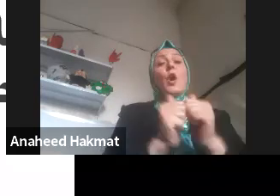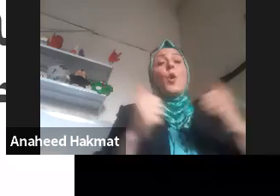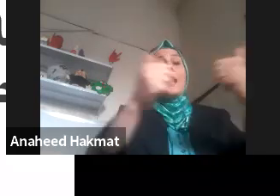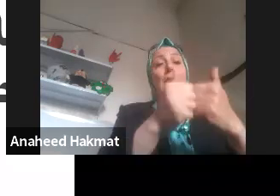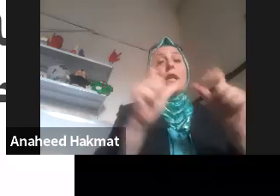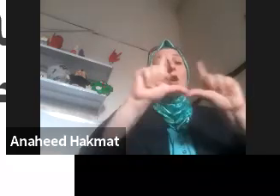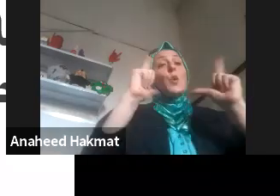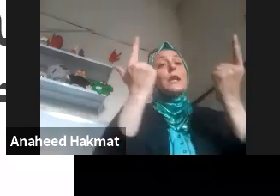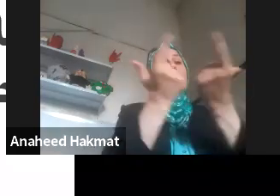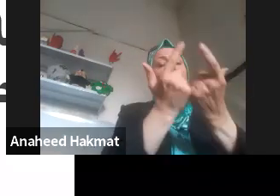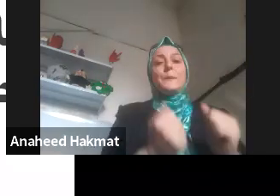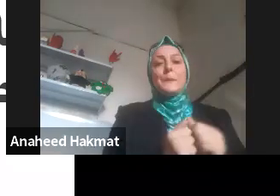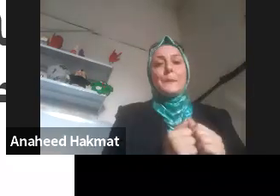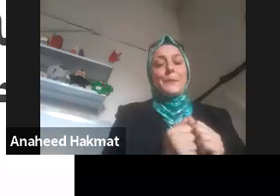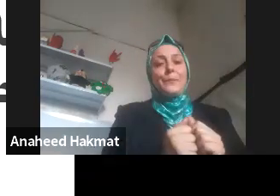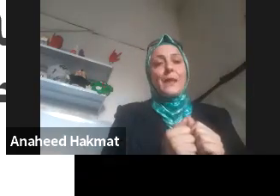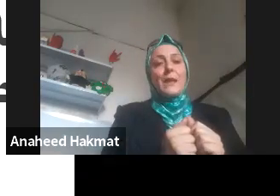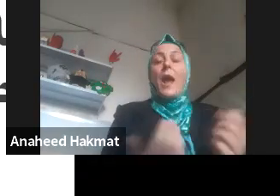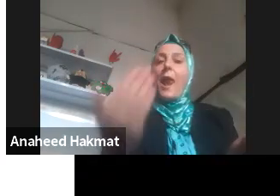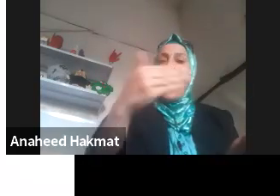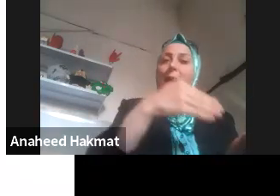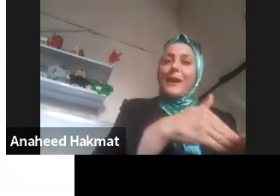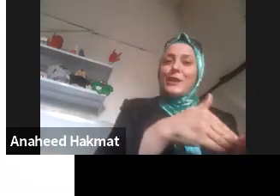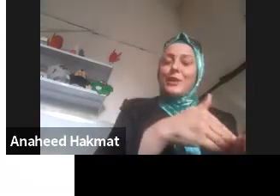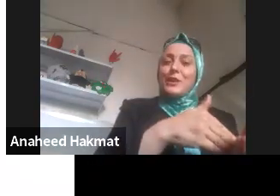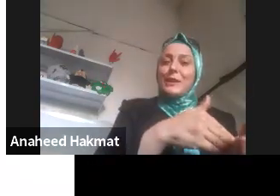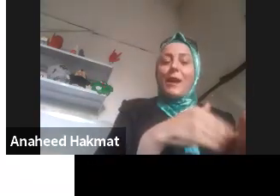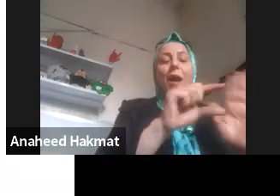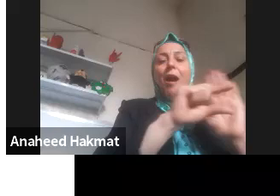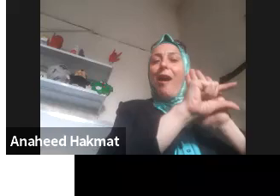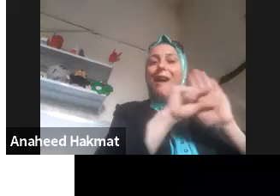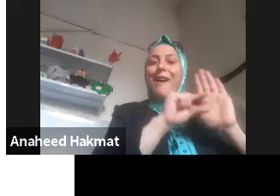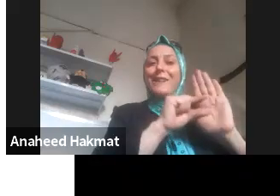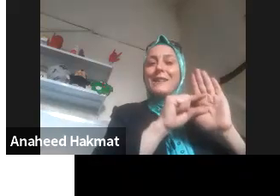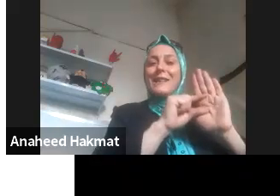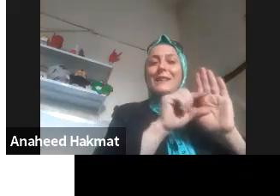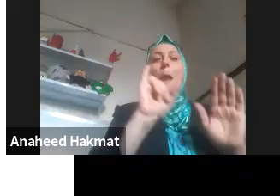آخر سلايد اللي هو قضية المبادئ.